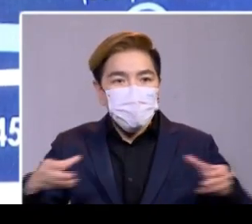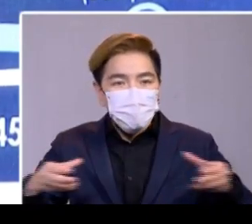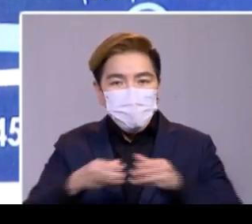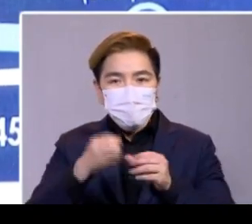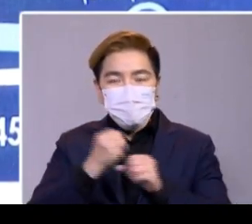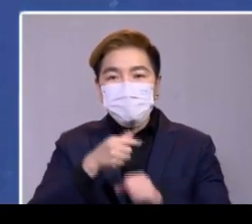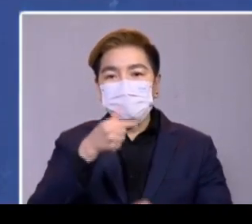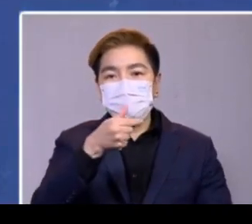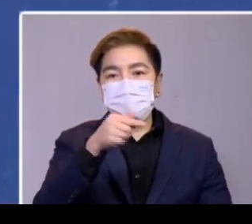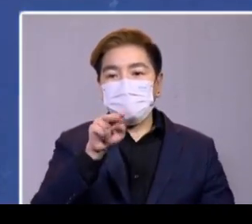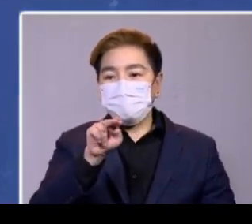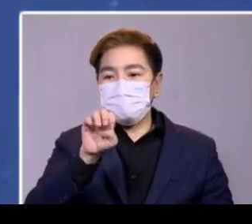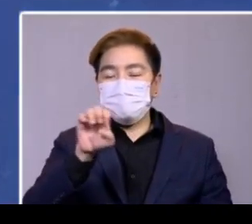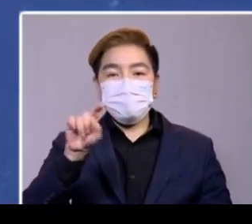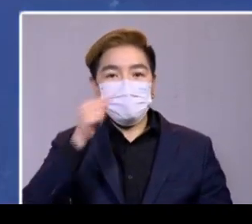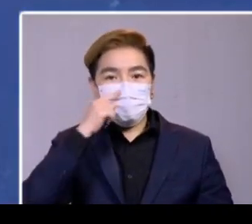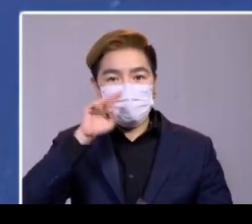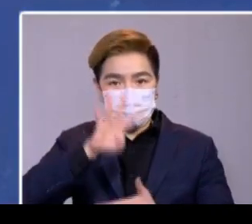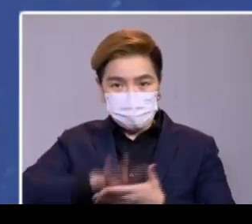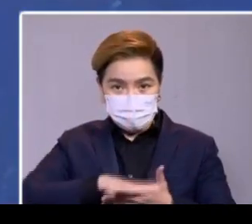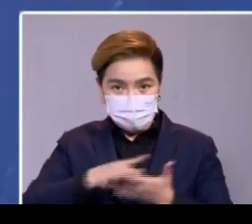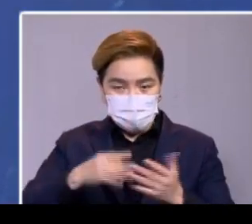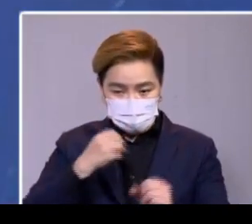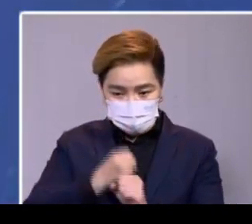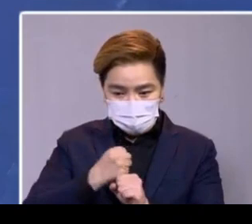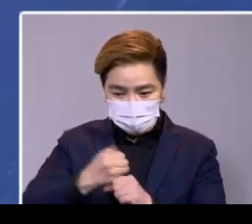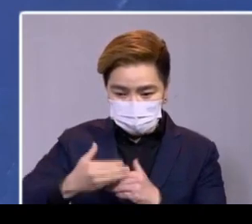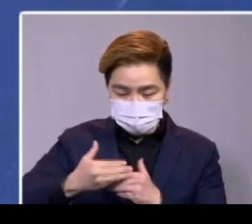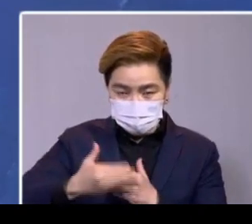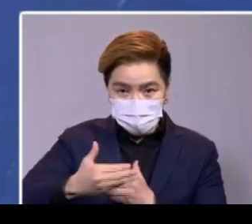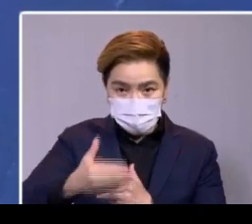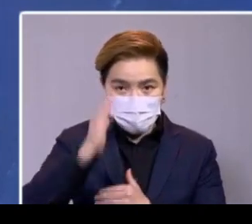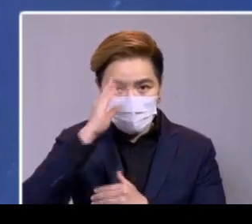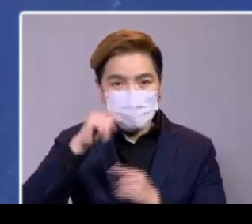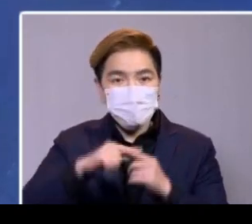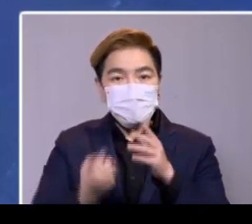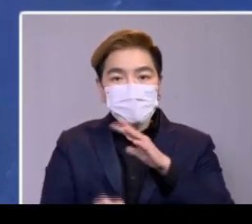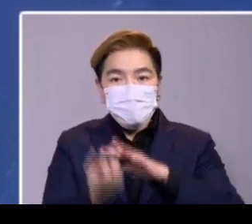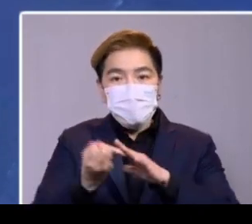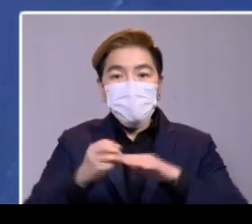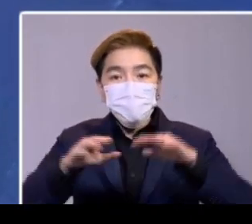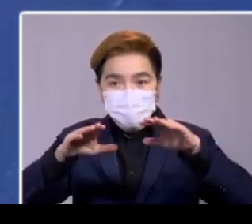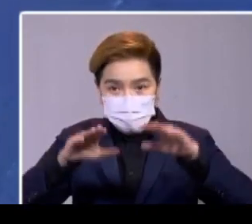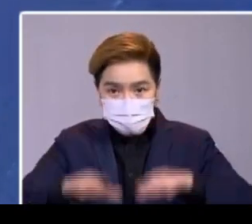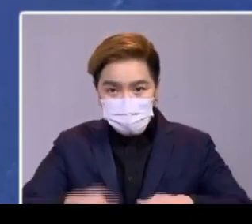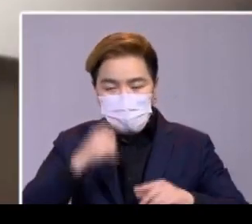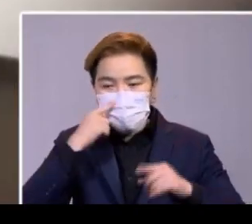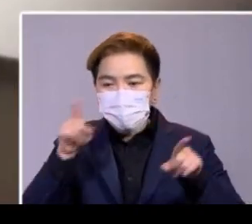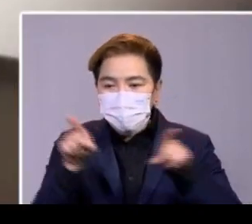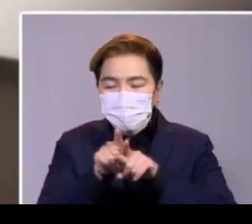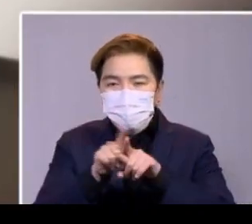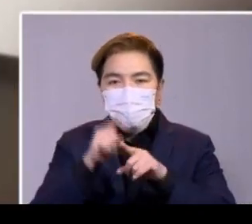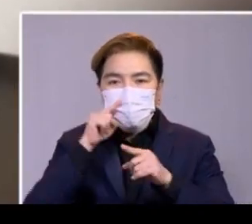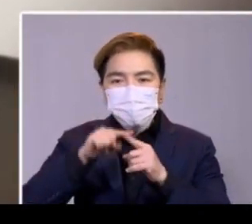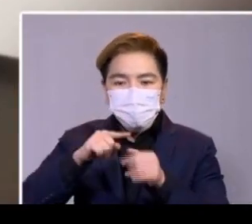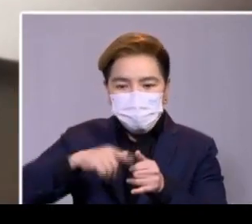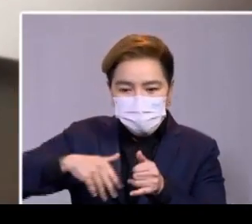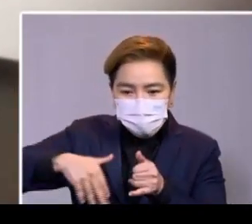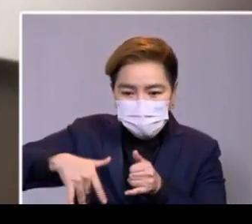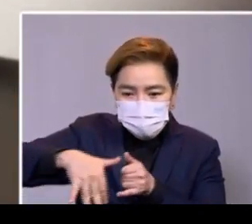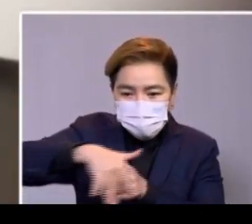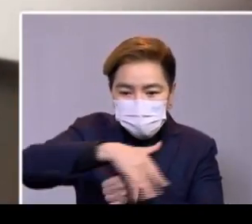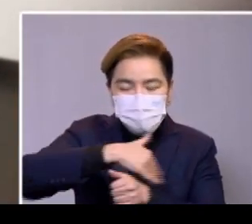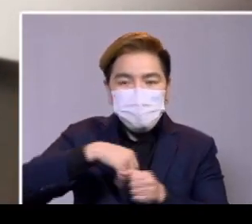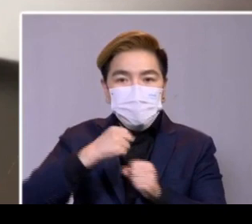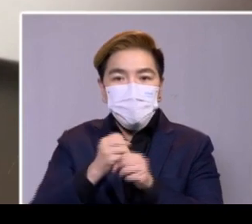หรือว่า GNET เพื่อกำหนดกลยุทธ์เชิงรุกมุ่งบรรลุเป้าหมายการลดการปล่อยก๊าซเรือนกระจกที่สอดคล้องกับบริบทของการดำเนินธุรกิจ